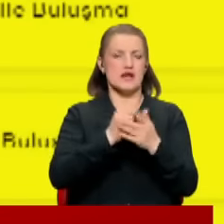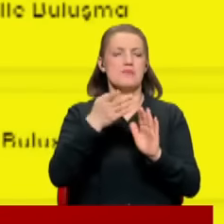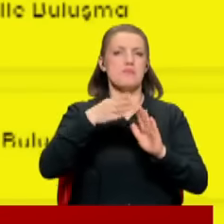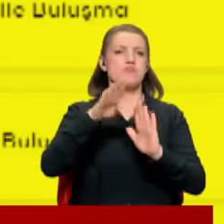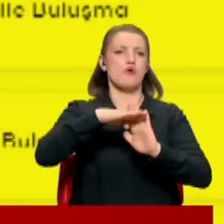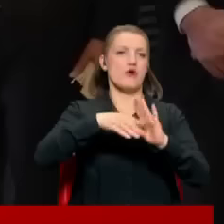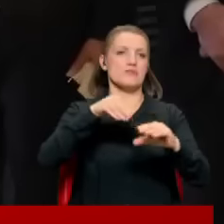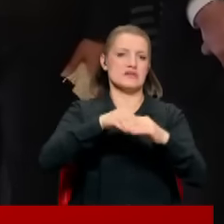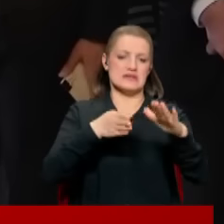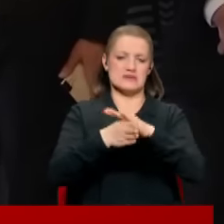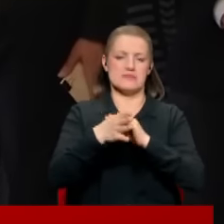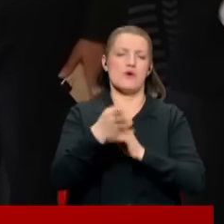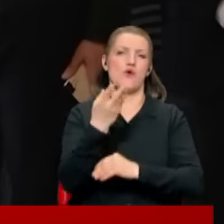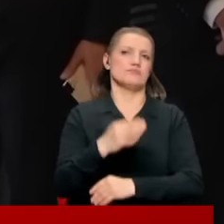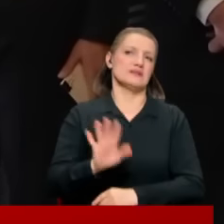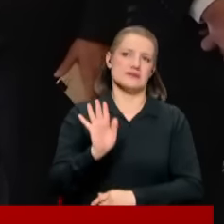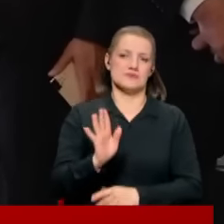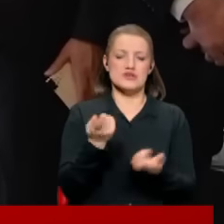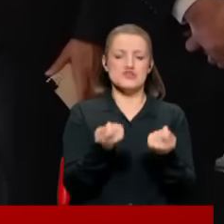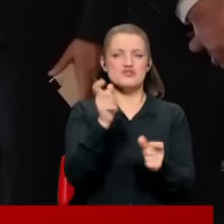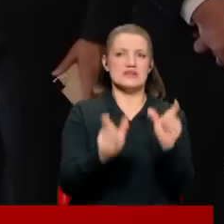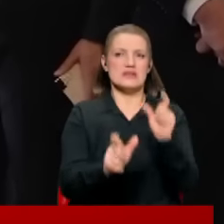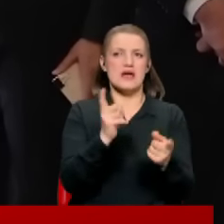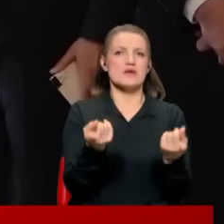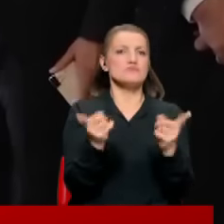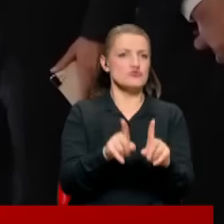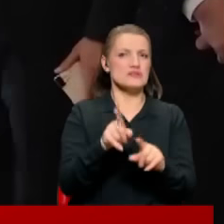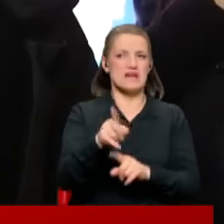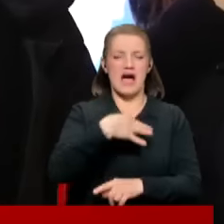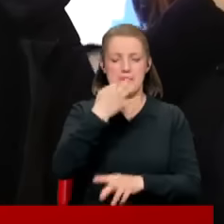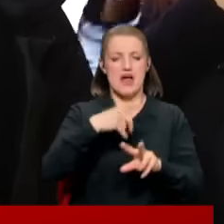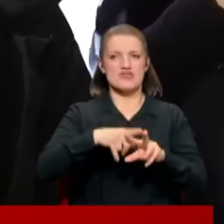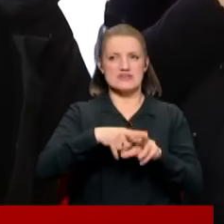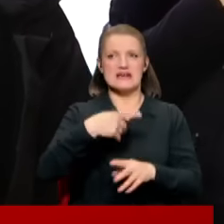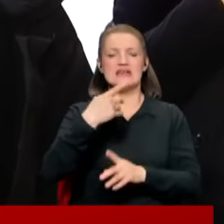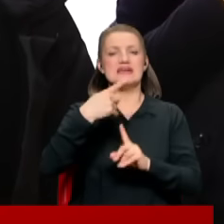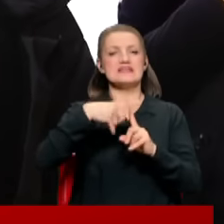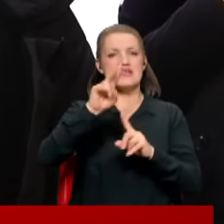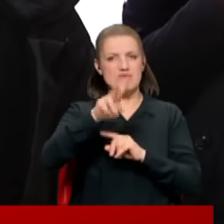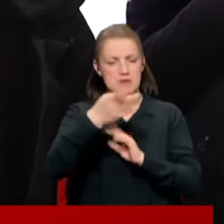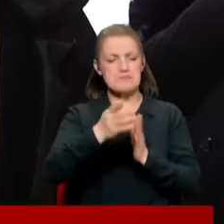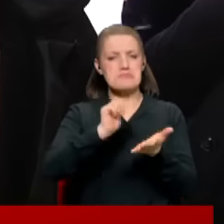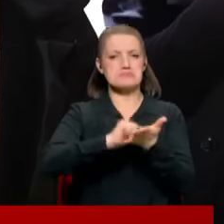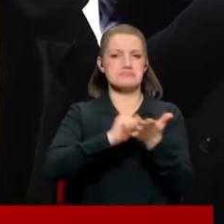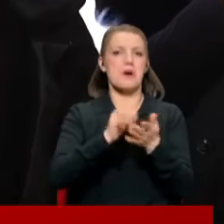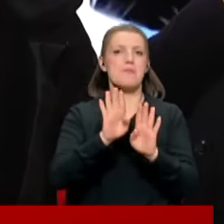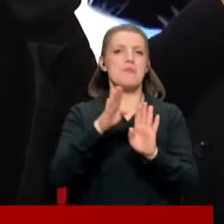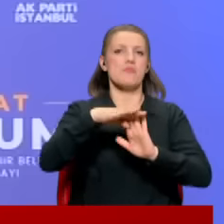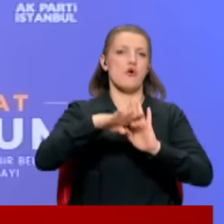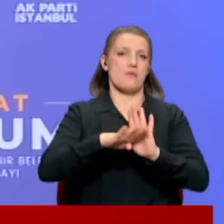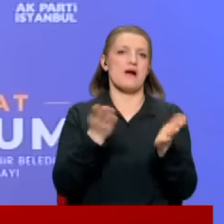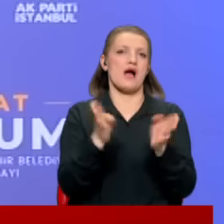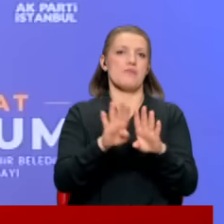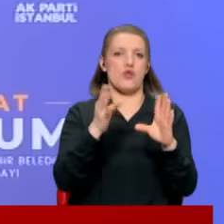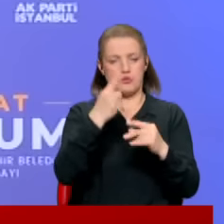programa alınmadı. İşçilerle buluşmasında sadece haber ajansları vardı. Gazeteci ve televizyonculara programın kapalı olduğu